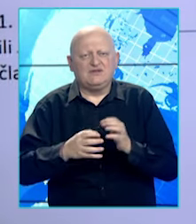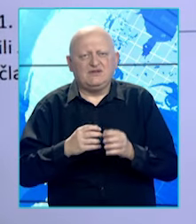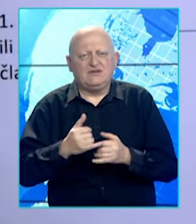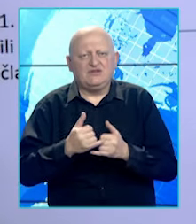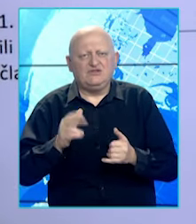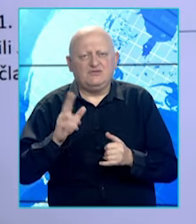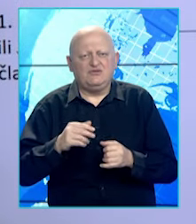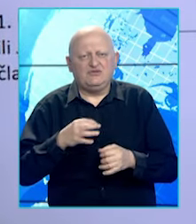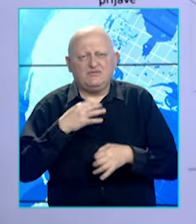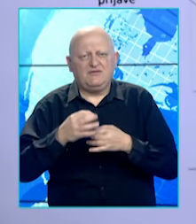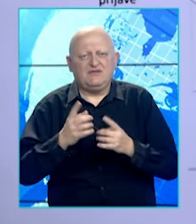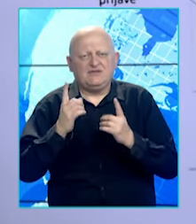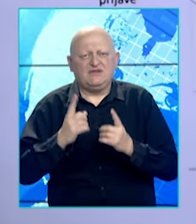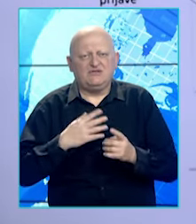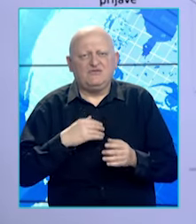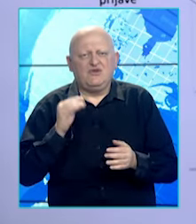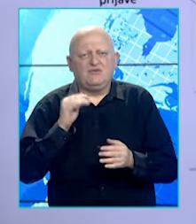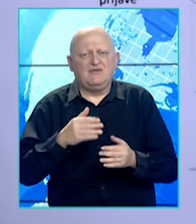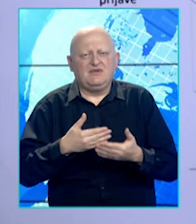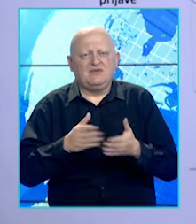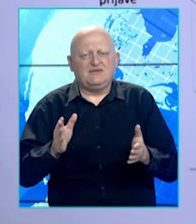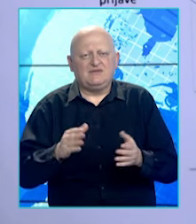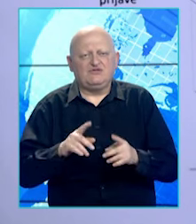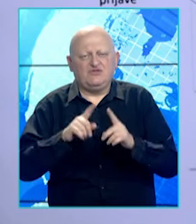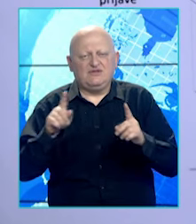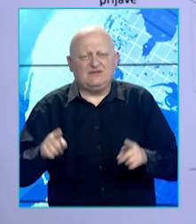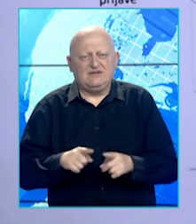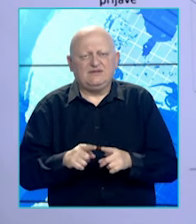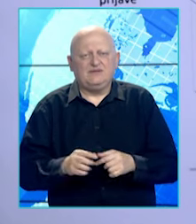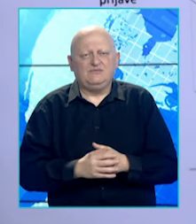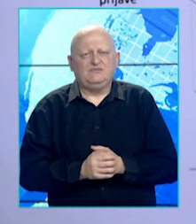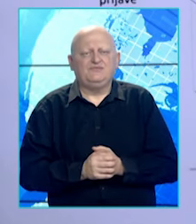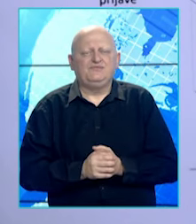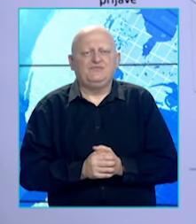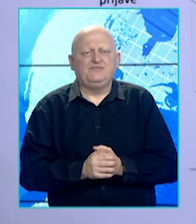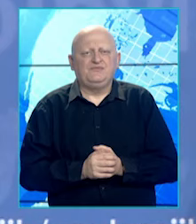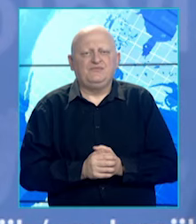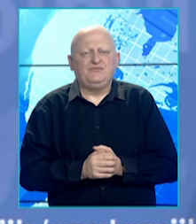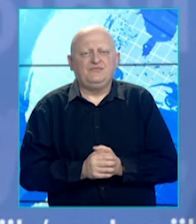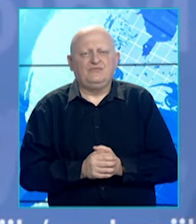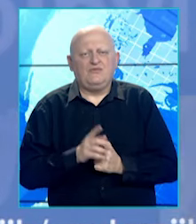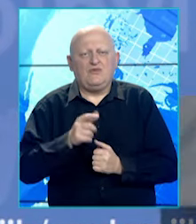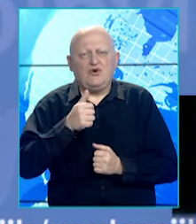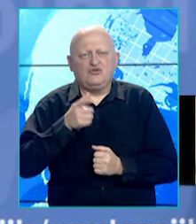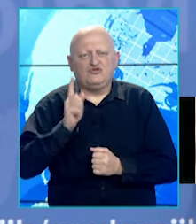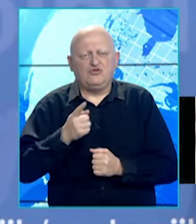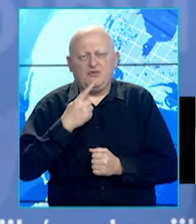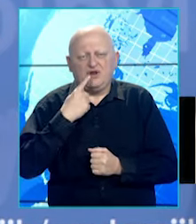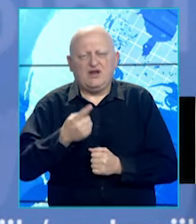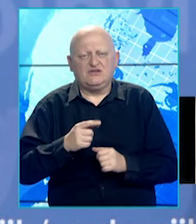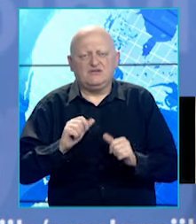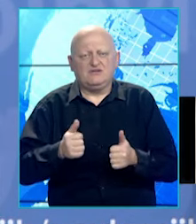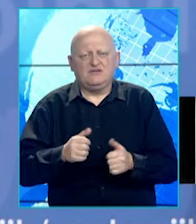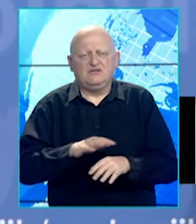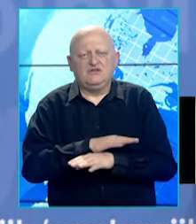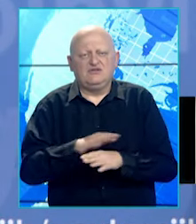Od srijede građani će moći provjeriti status svoje prijave i na zvaničnoj stranici. Ono što moram da kažem jeste